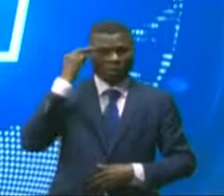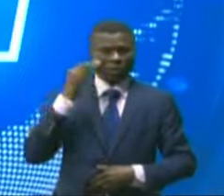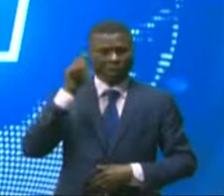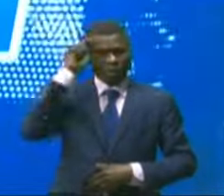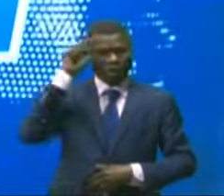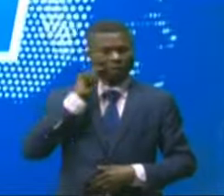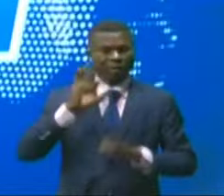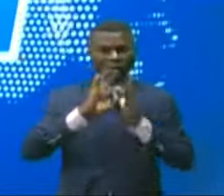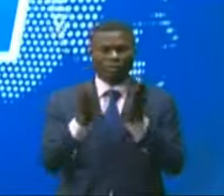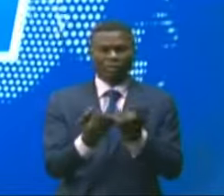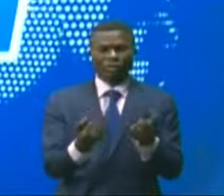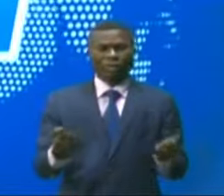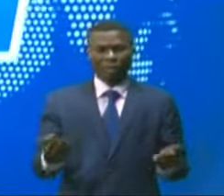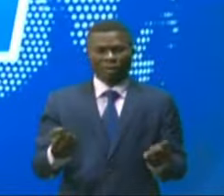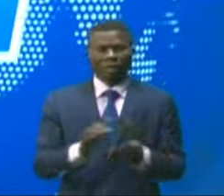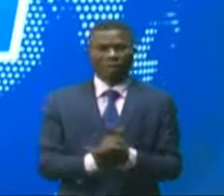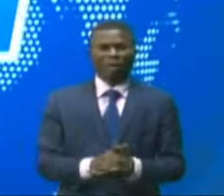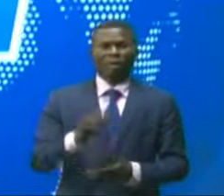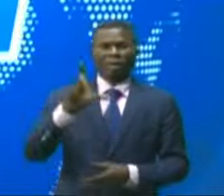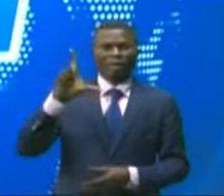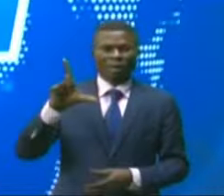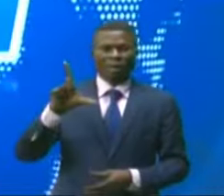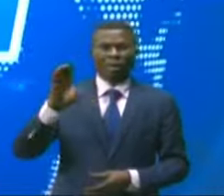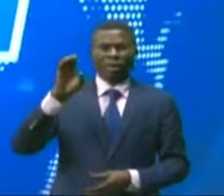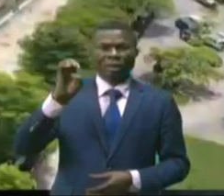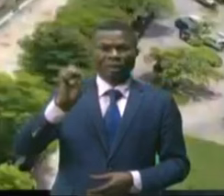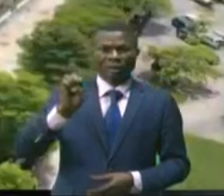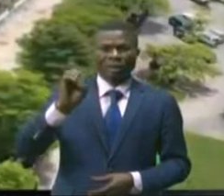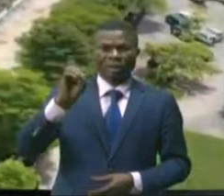Genre, Enfants et Famille, Léonie Kandolo, Jemima Mogo.